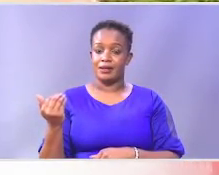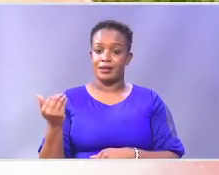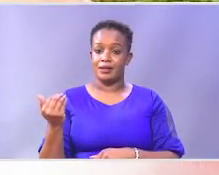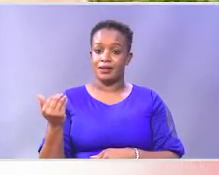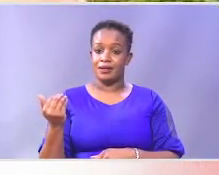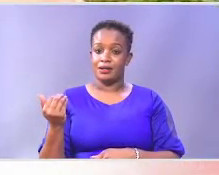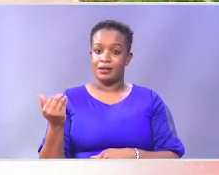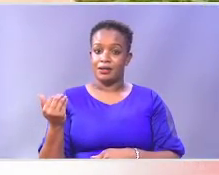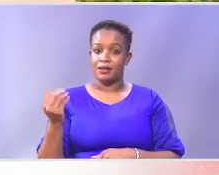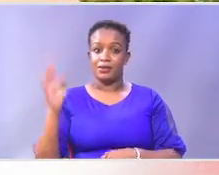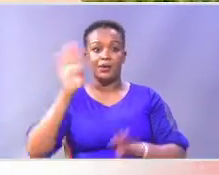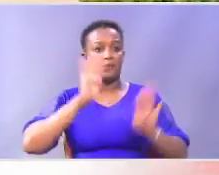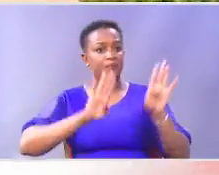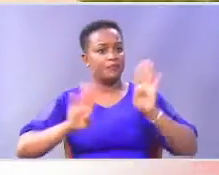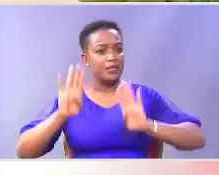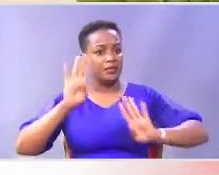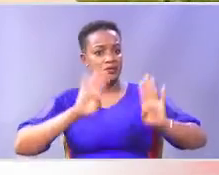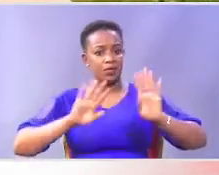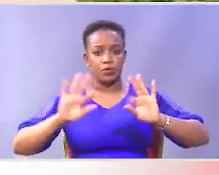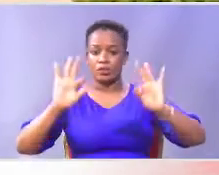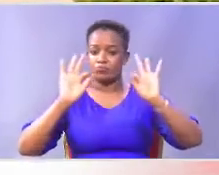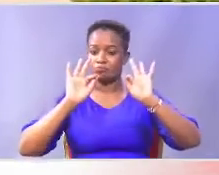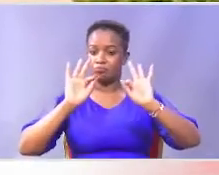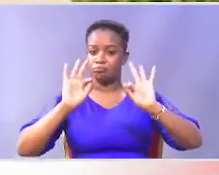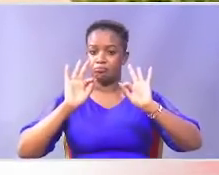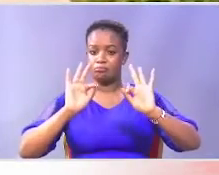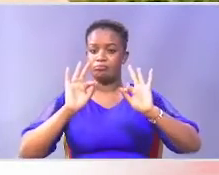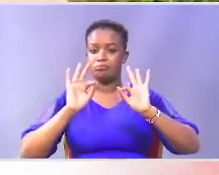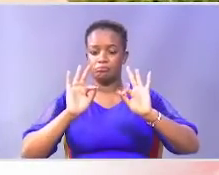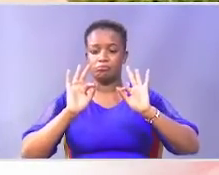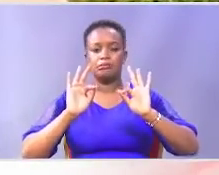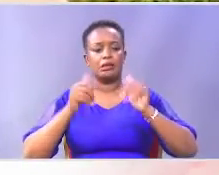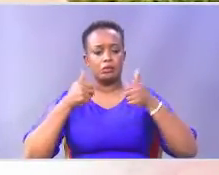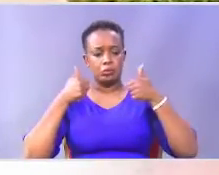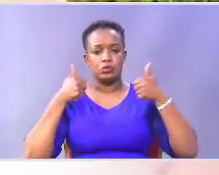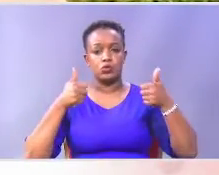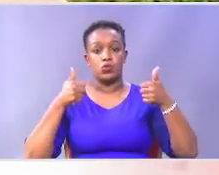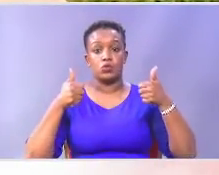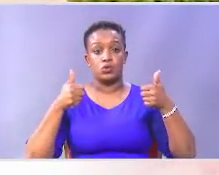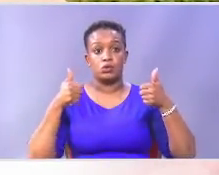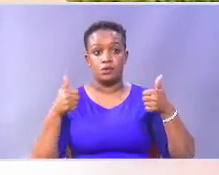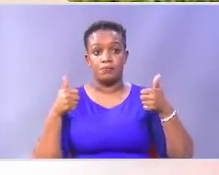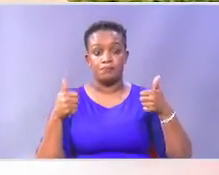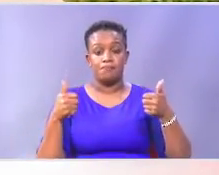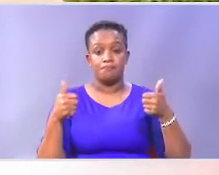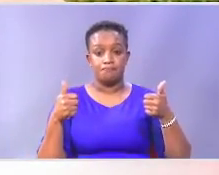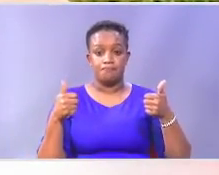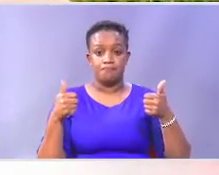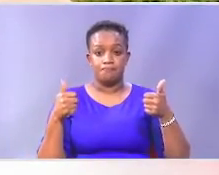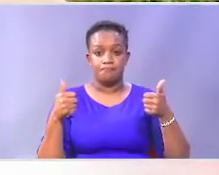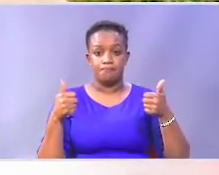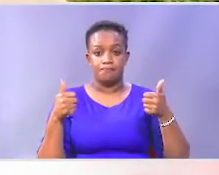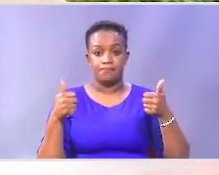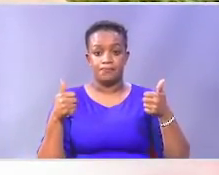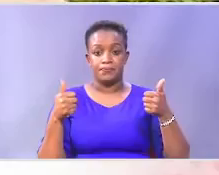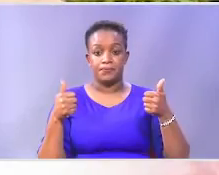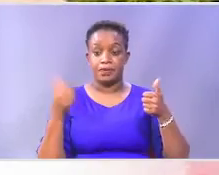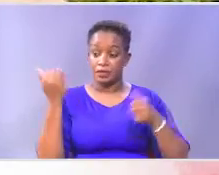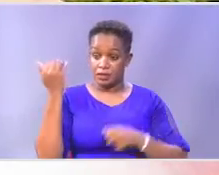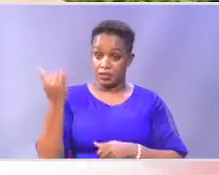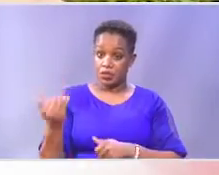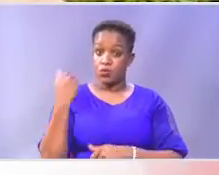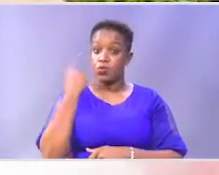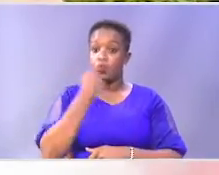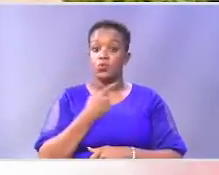k Mambo ya Niu tuliku na tunasema ya kwamba ni mtoto alikuwa na niitamu mtoto ambaye